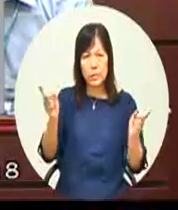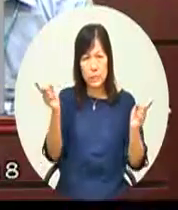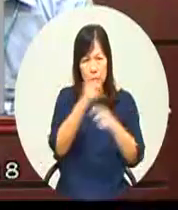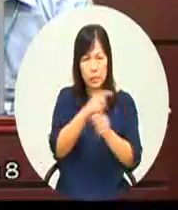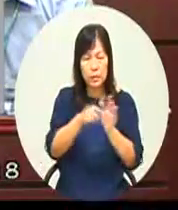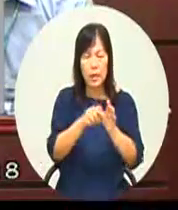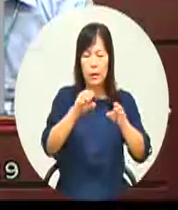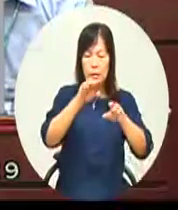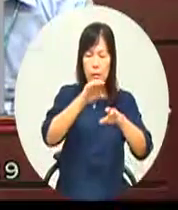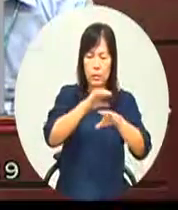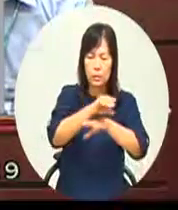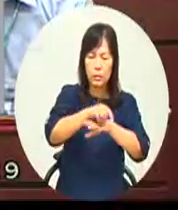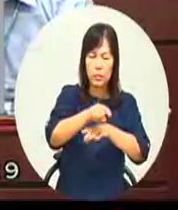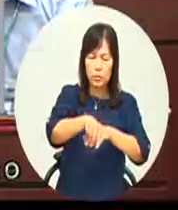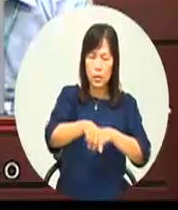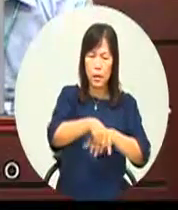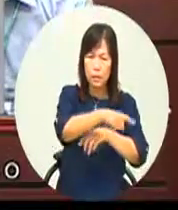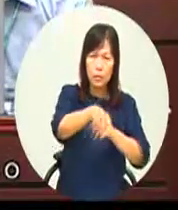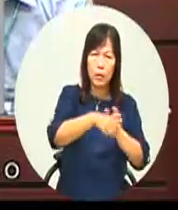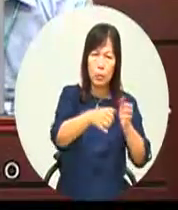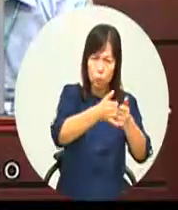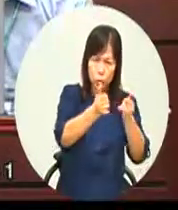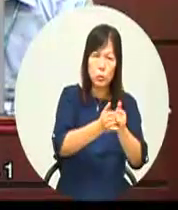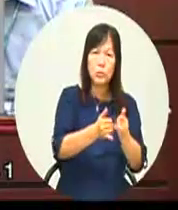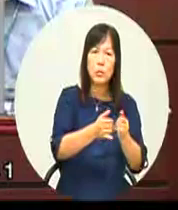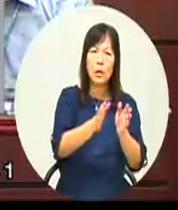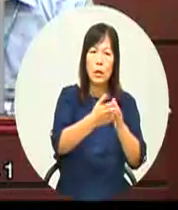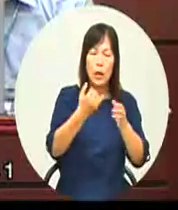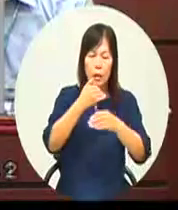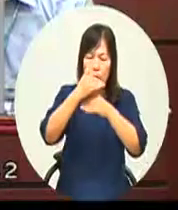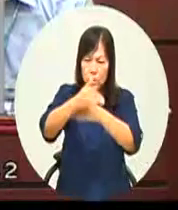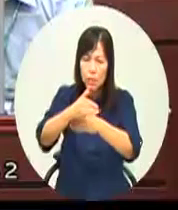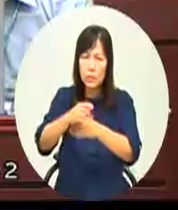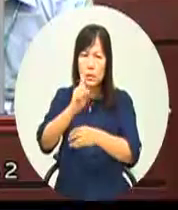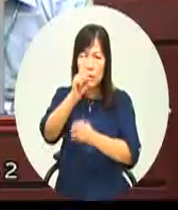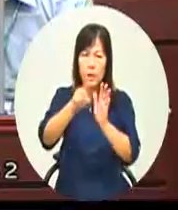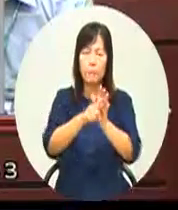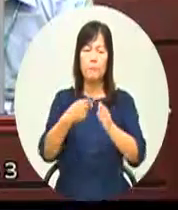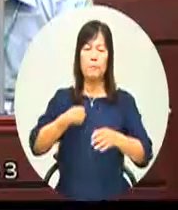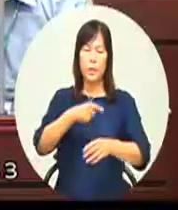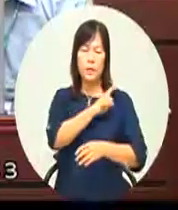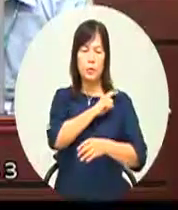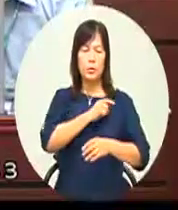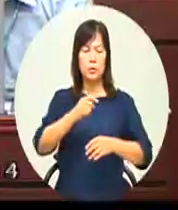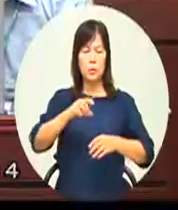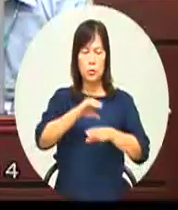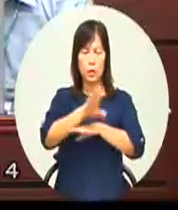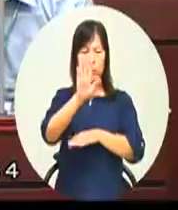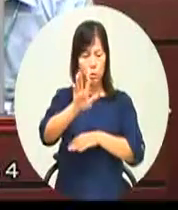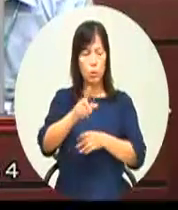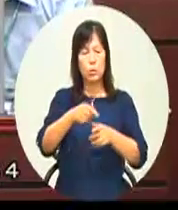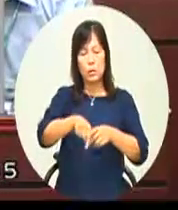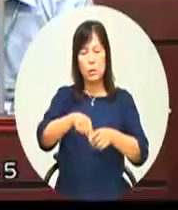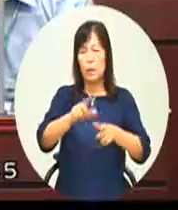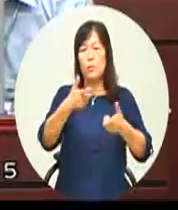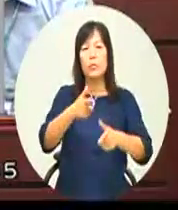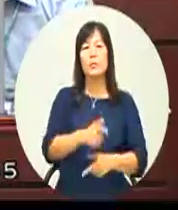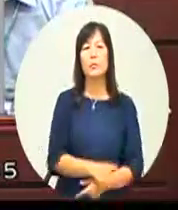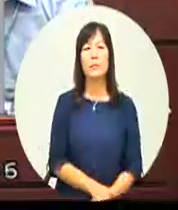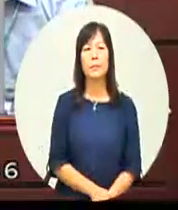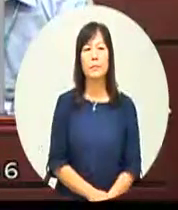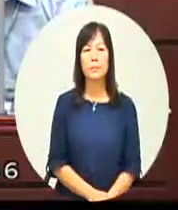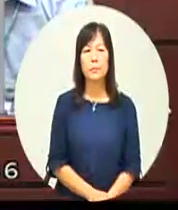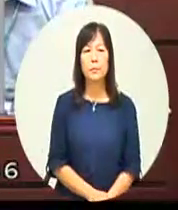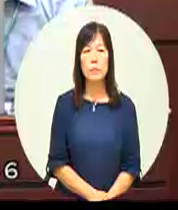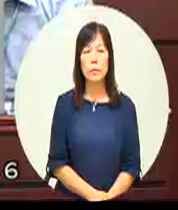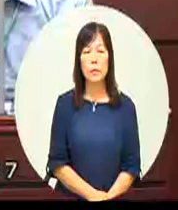辆使用的这个族群，当然不会只限制于这个我们自己本身已经拥有车辆的这些人。那所